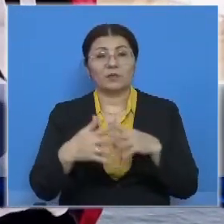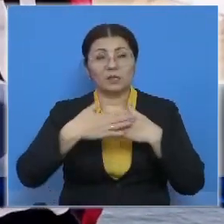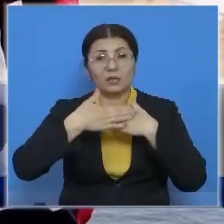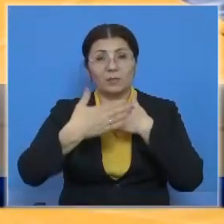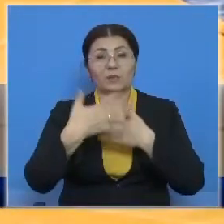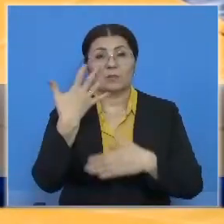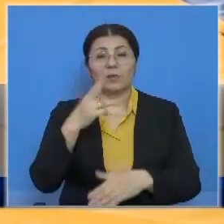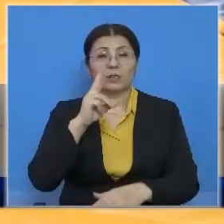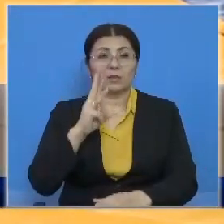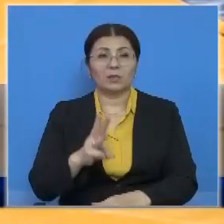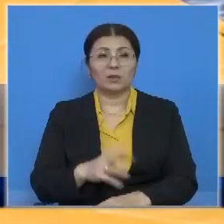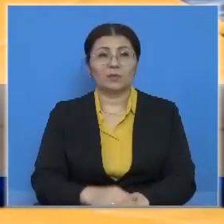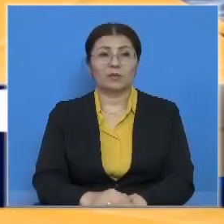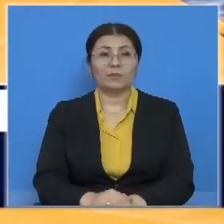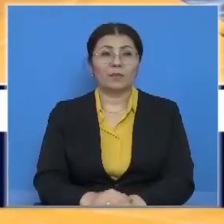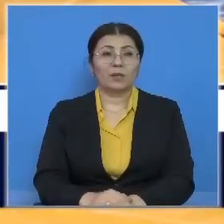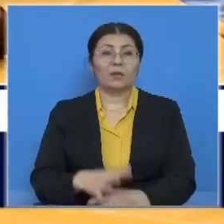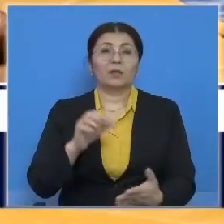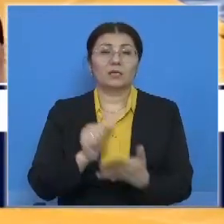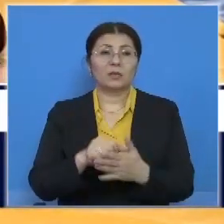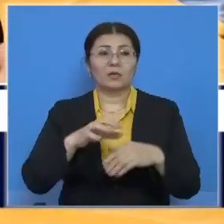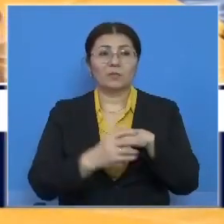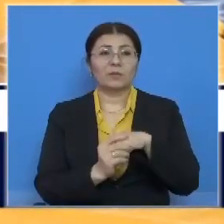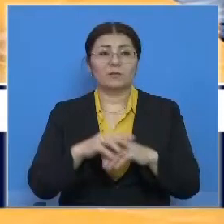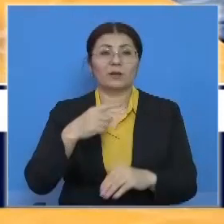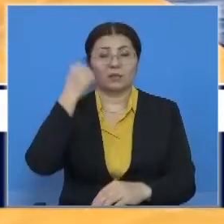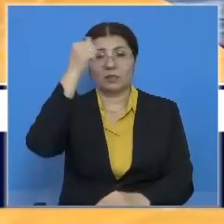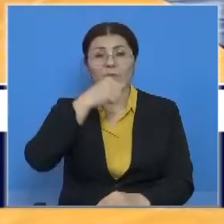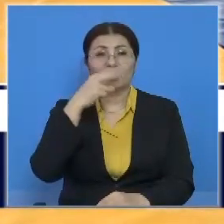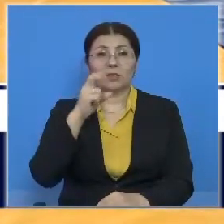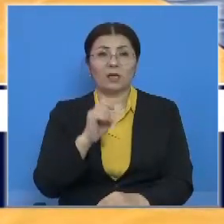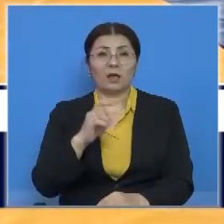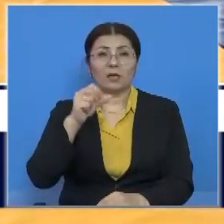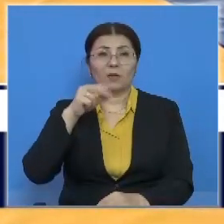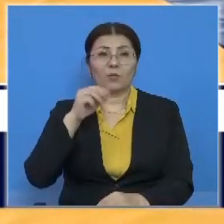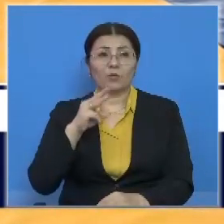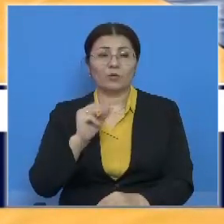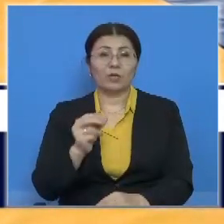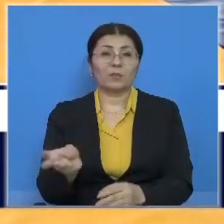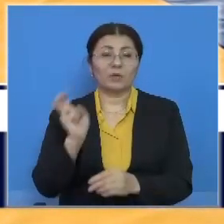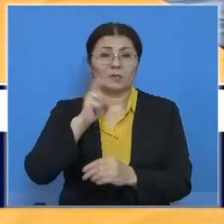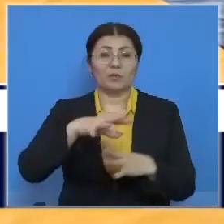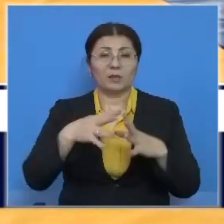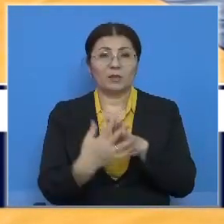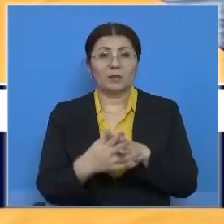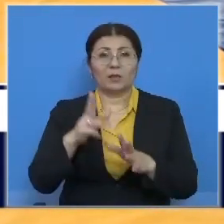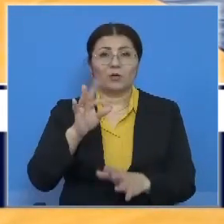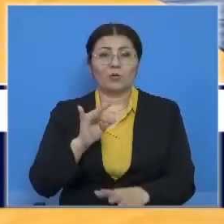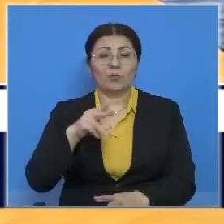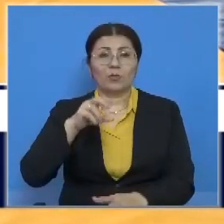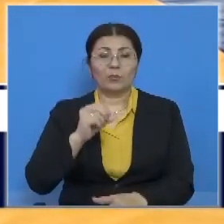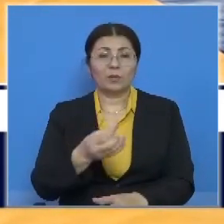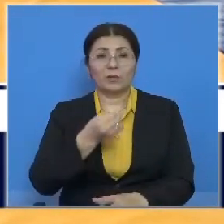от карабутака я Занимаюсь борьбой один год на тренировки приезжая из села курпе Мне очень нравится борьба